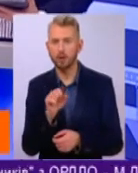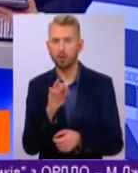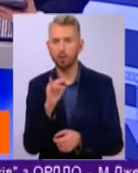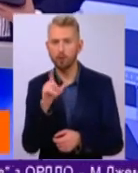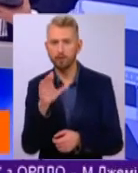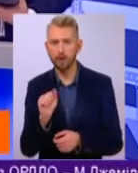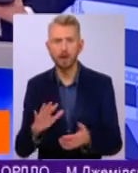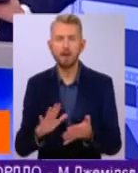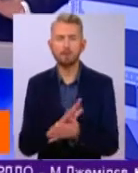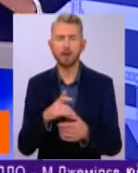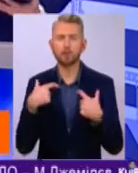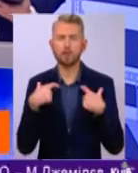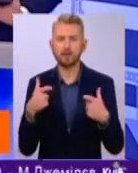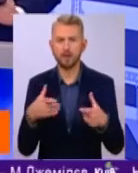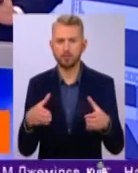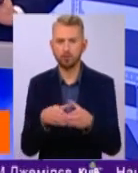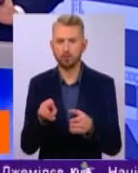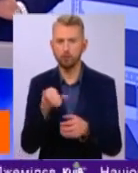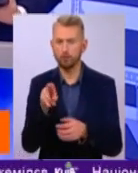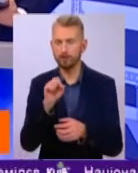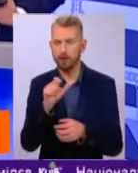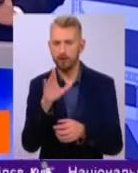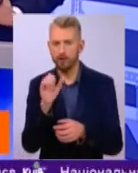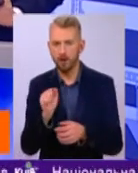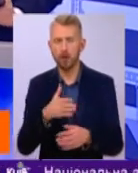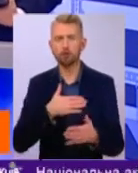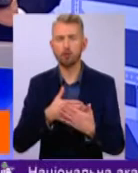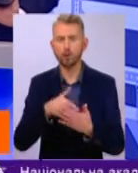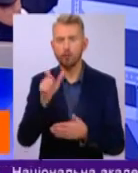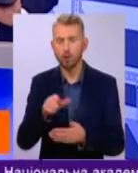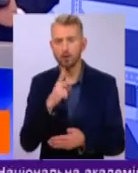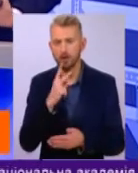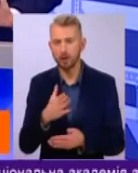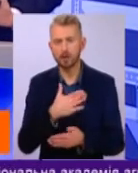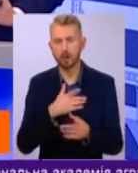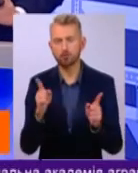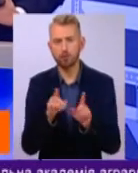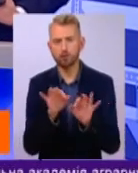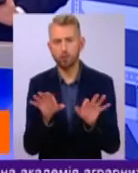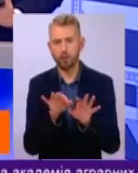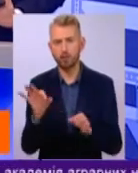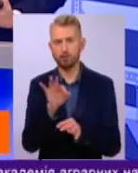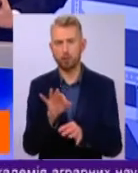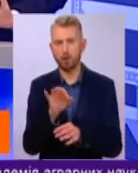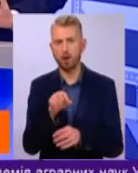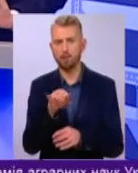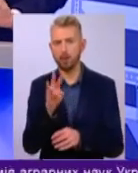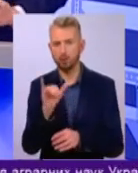прес-офіцер батальйону імені Джохара Дудаєва, доброволець. Дивіться нашу коротку довідку про Аміну